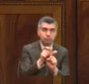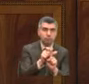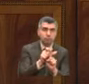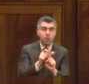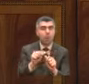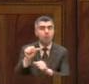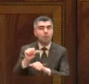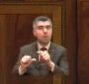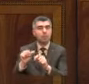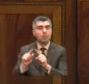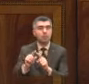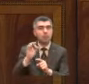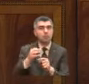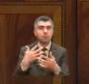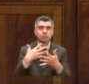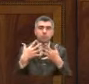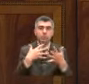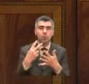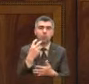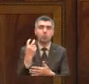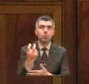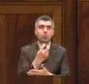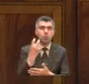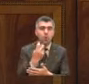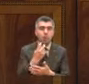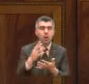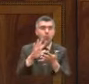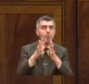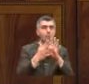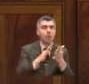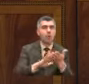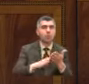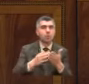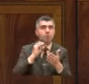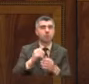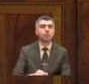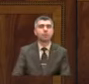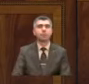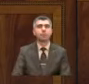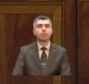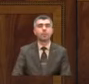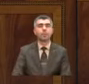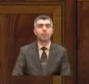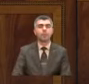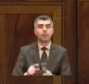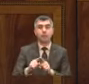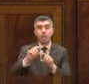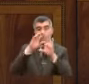إلى ثروة حقيقية سياحية واقتصادية وبيئية وصحية يعني بالنسبة للمواطنين. فيما يتعلق